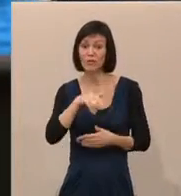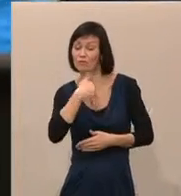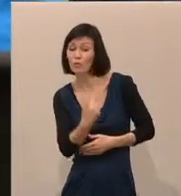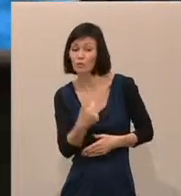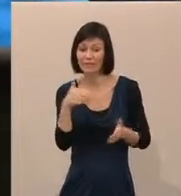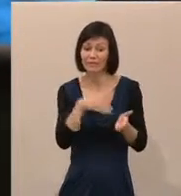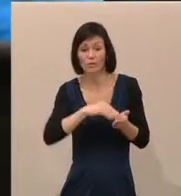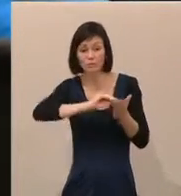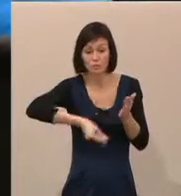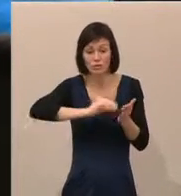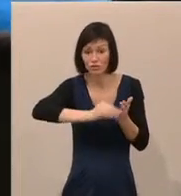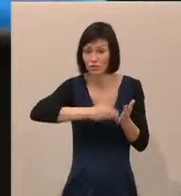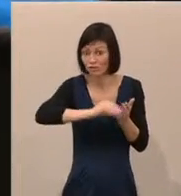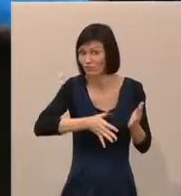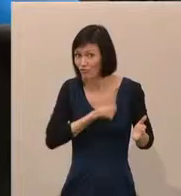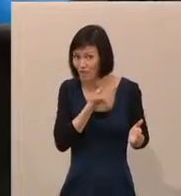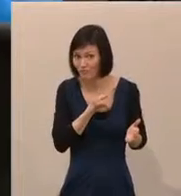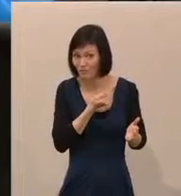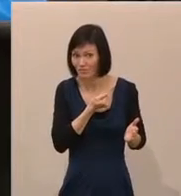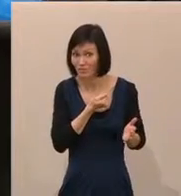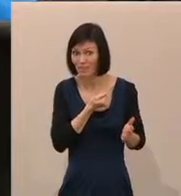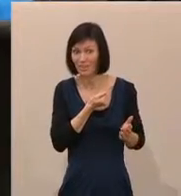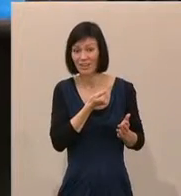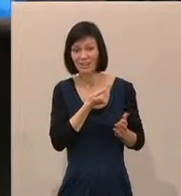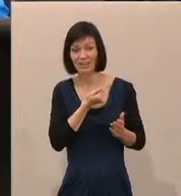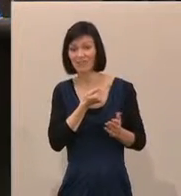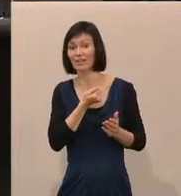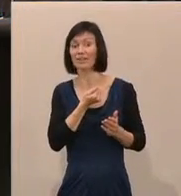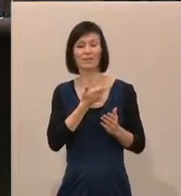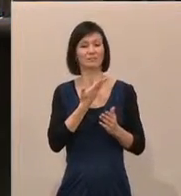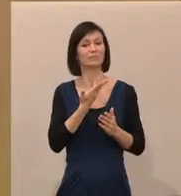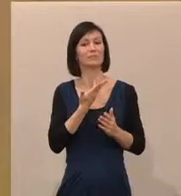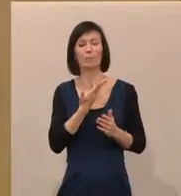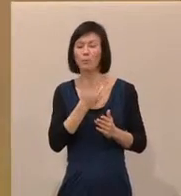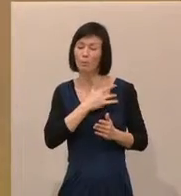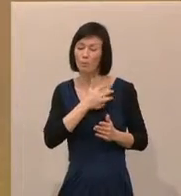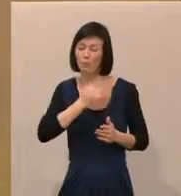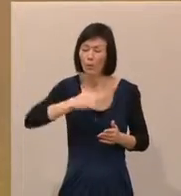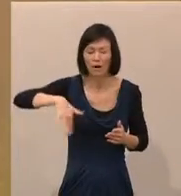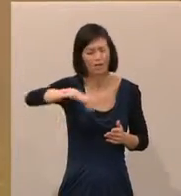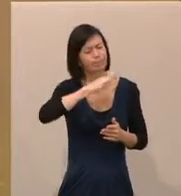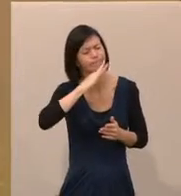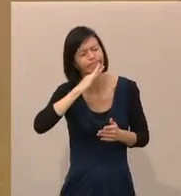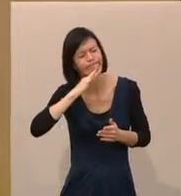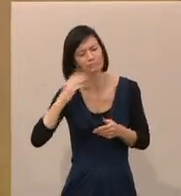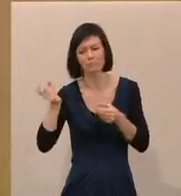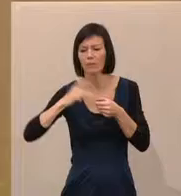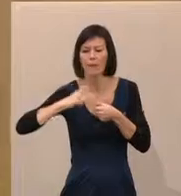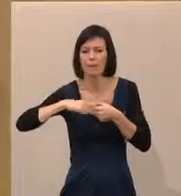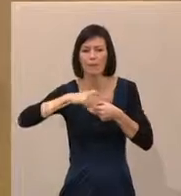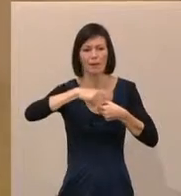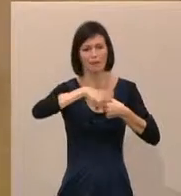Österreicherinnen und Österreicher, eines der größten Bürgerinnen- und Bürgerbeteiligungsprojekte, die im Frauenbereich stattgefunden